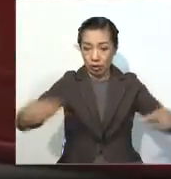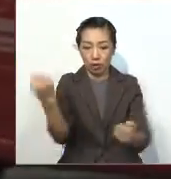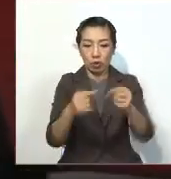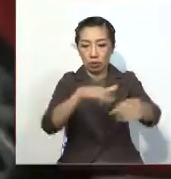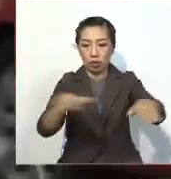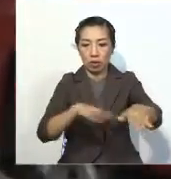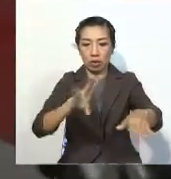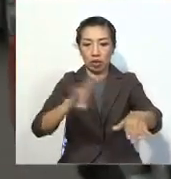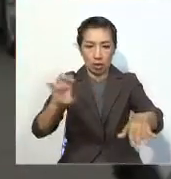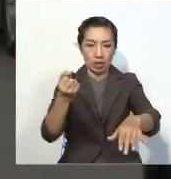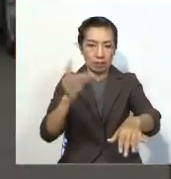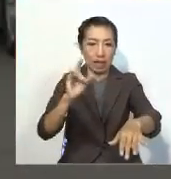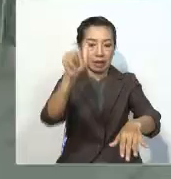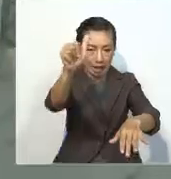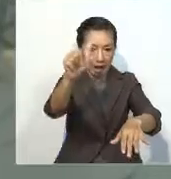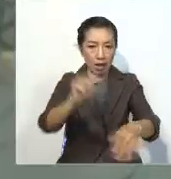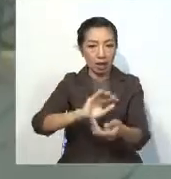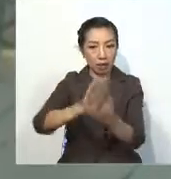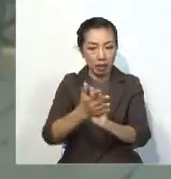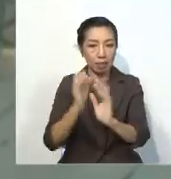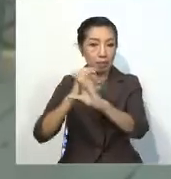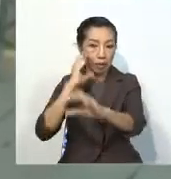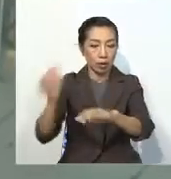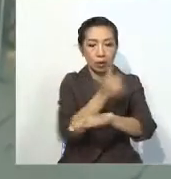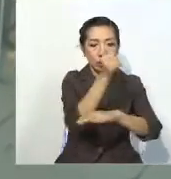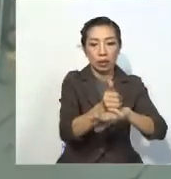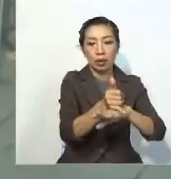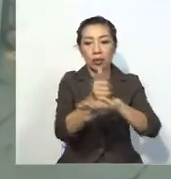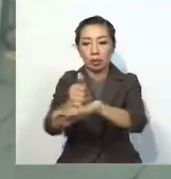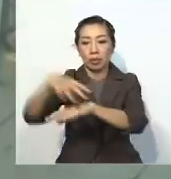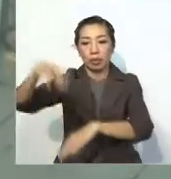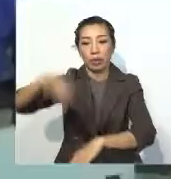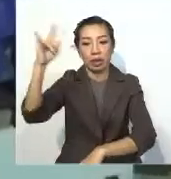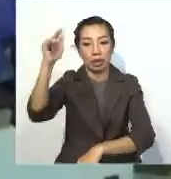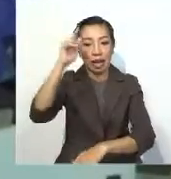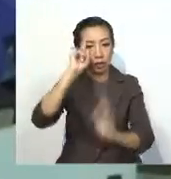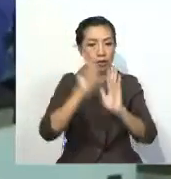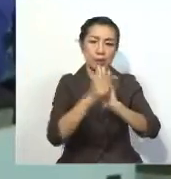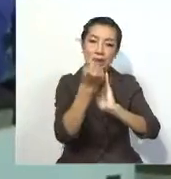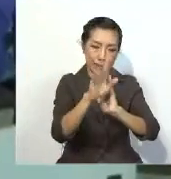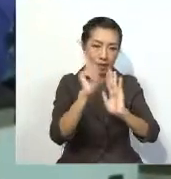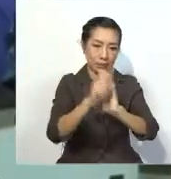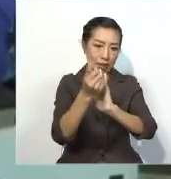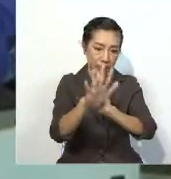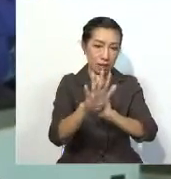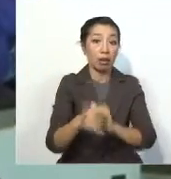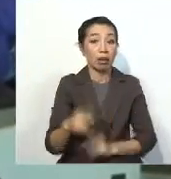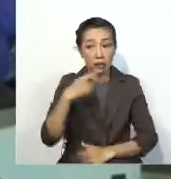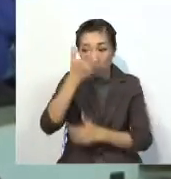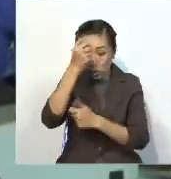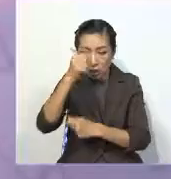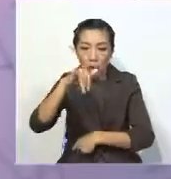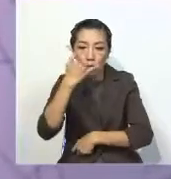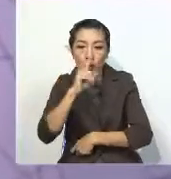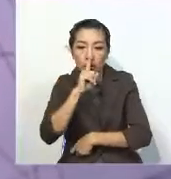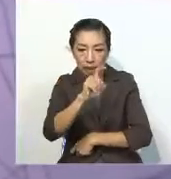ได้มีการจัดรถชัตเตอร์บัสให้บริการรับส่งไปยังอาคารผู้โดยสารทุกๆ15 นาทีโดยผู้โดยสารสามารถสอบถามการ